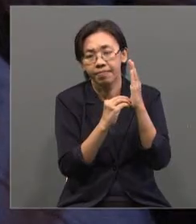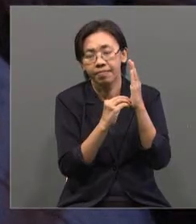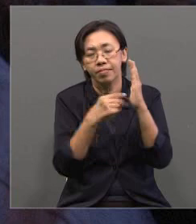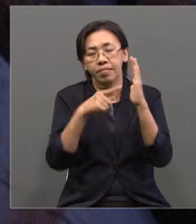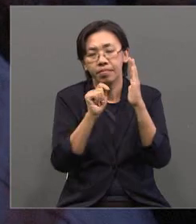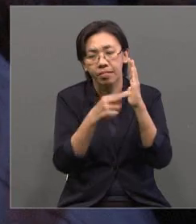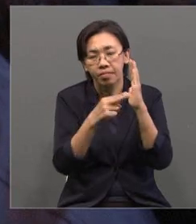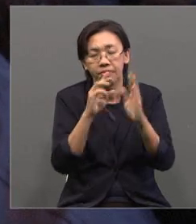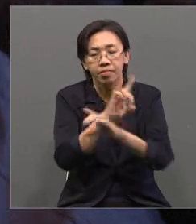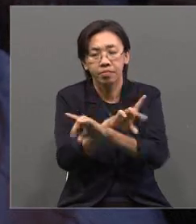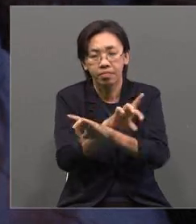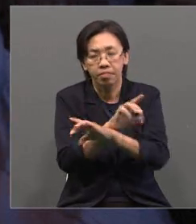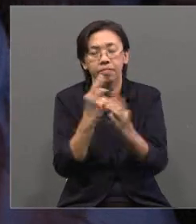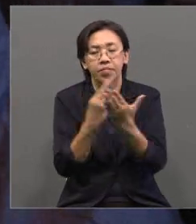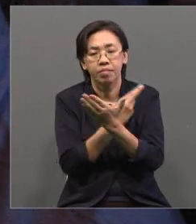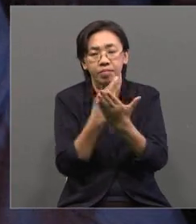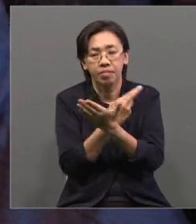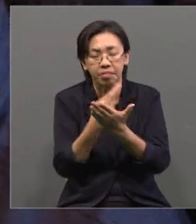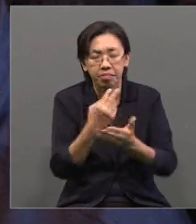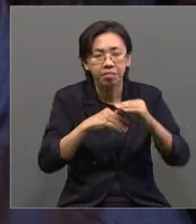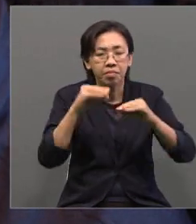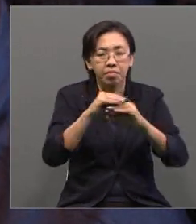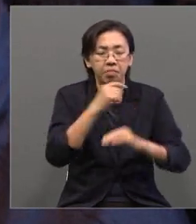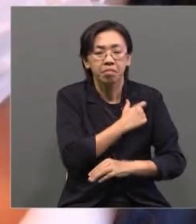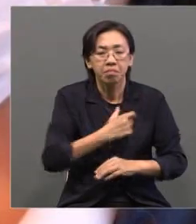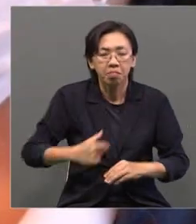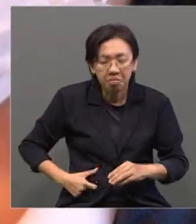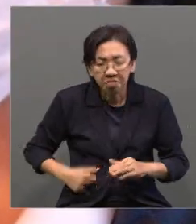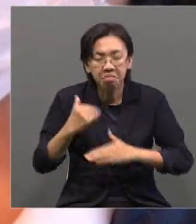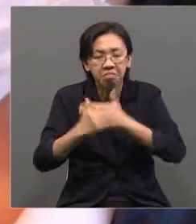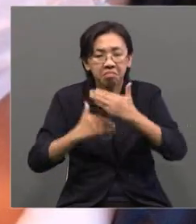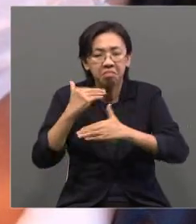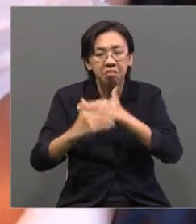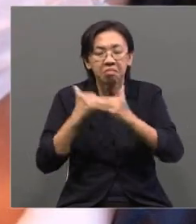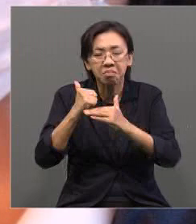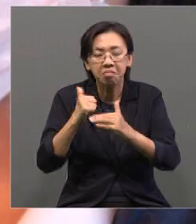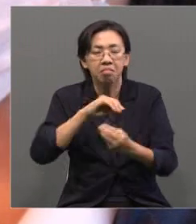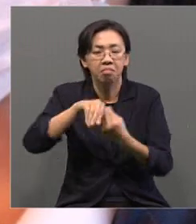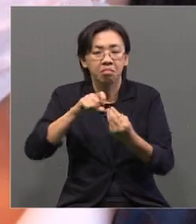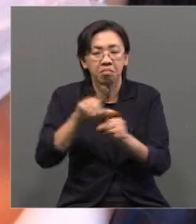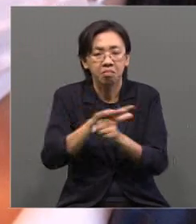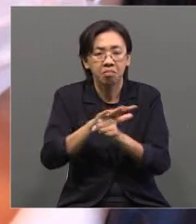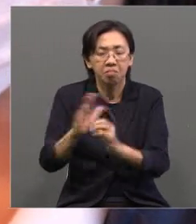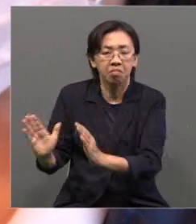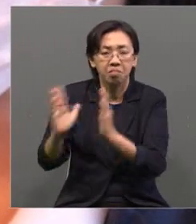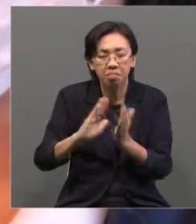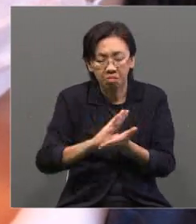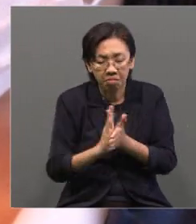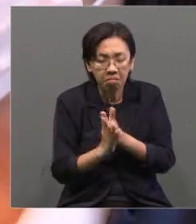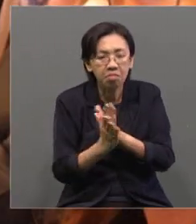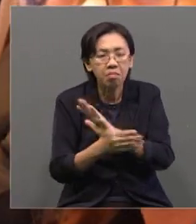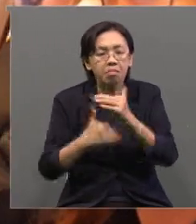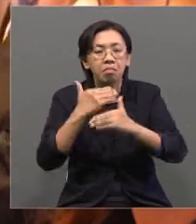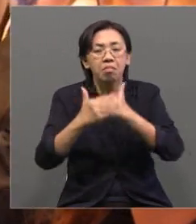ทุมธานีเพชรบุรีและบุรีนะฮะก็จะไปดูโครงการที่ประสบความสำเร็จจากการนำหลักปรัชญาของเศรษฐกิจพอเพียงเนี่ยไปปรับใช้น